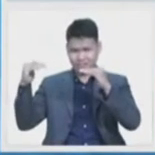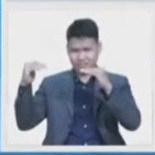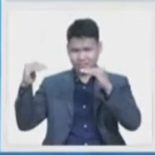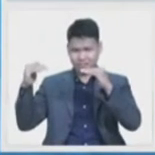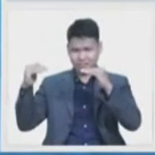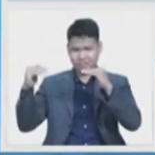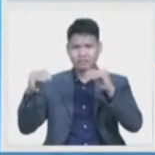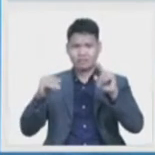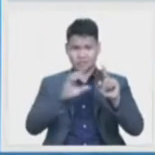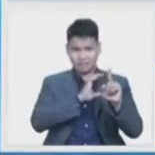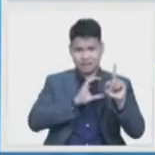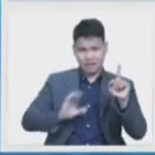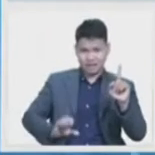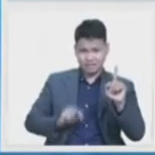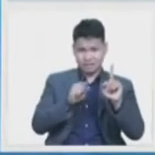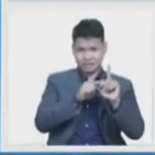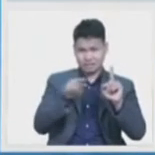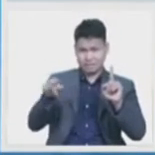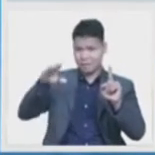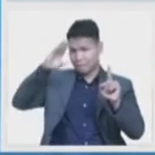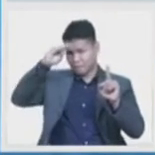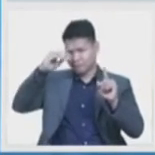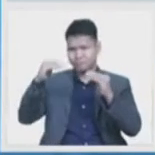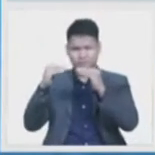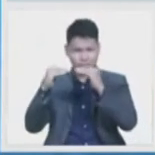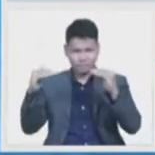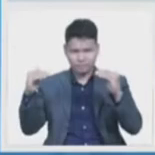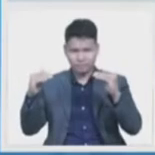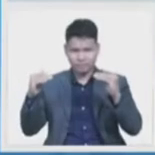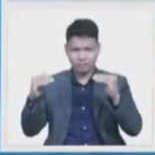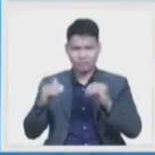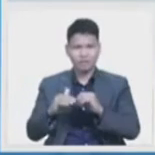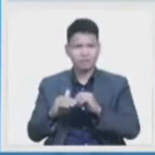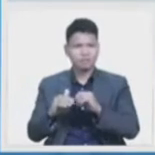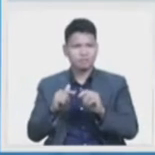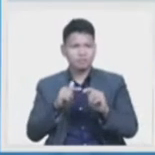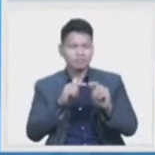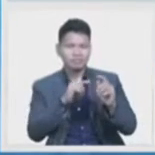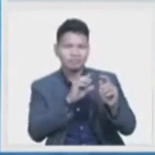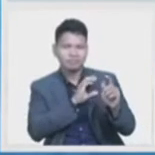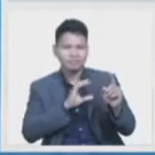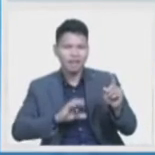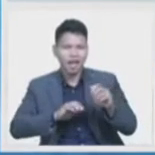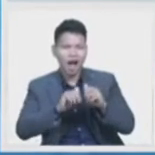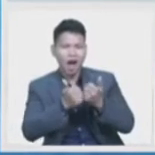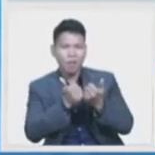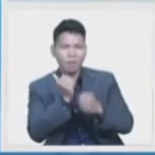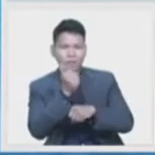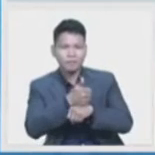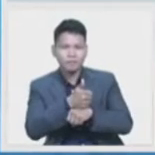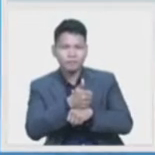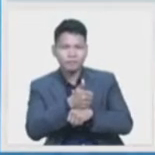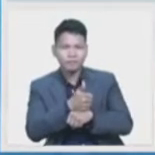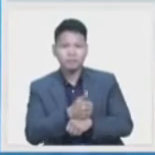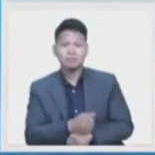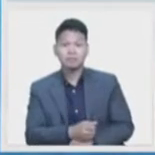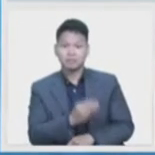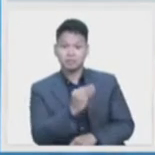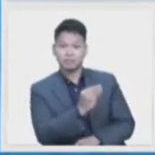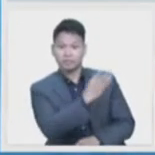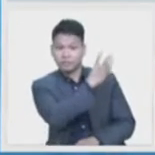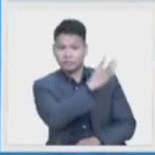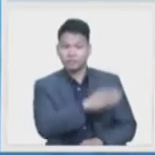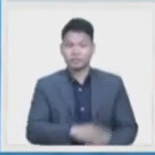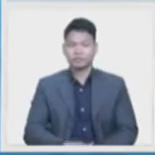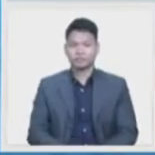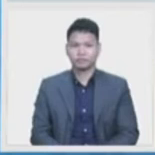was Christ made? Naon sa mandi ay pagkahimo si Kristo. Christ was made in the flesh. So naa siya'y